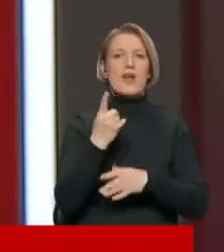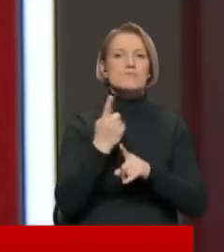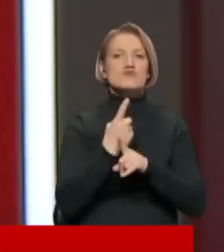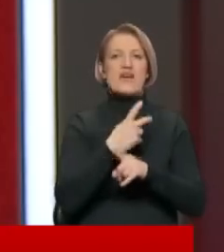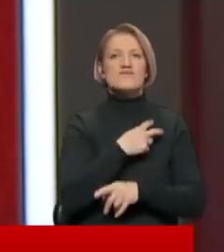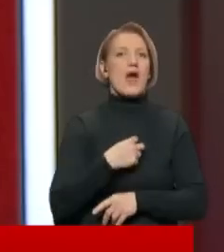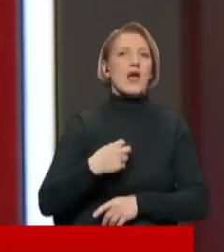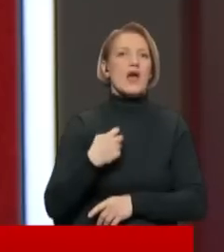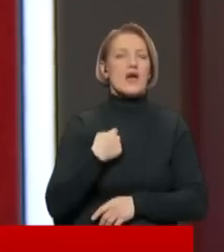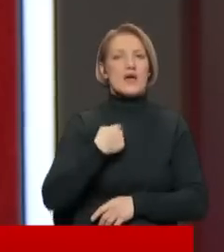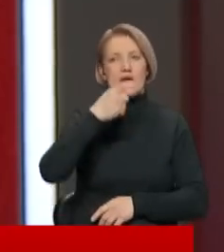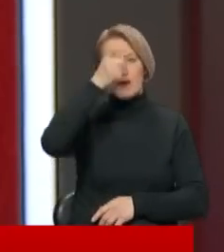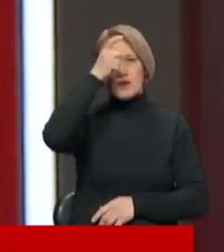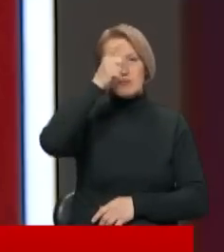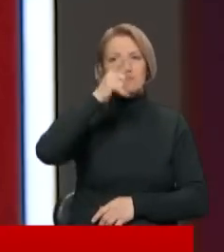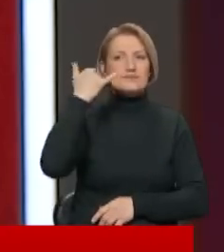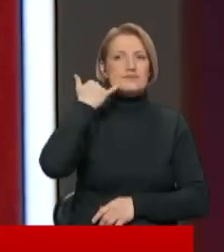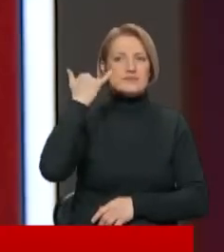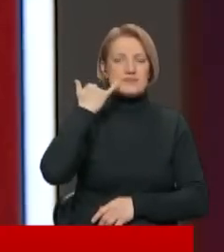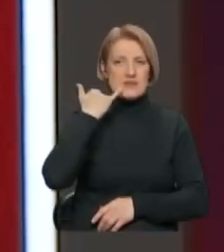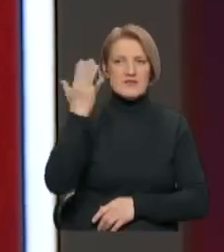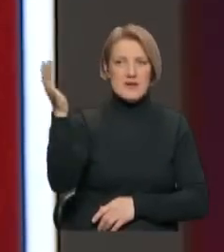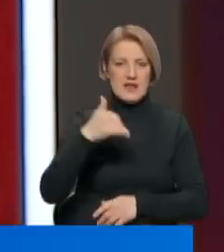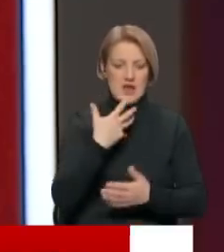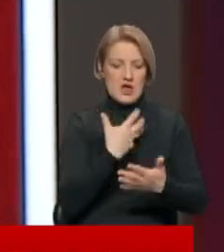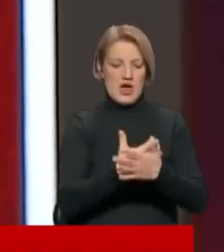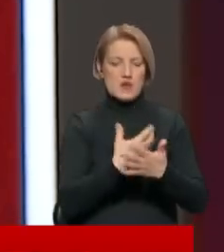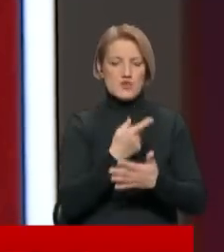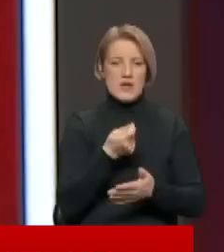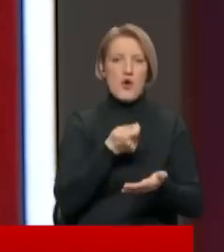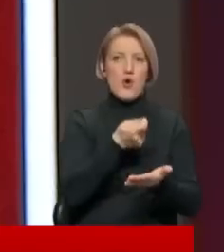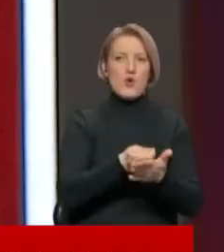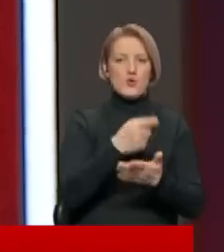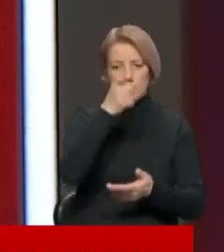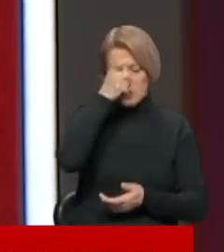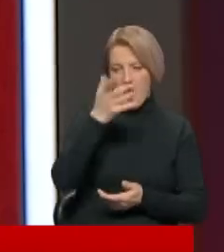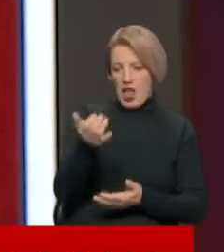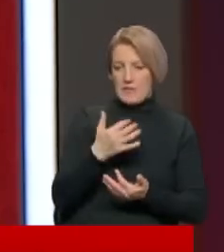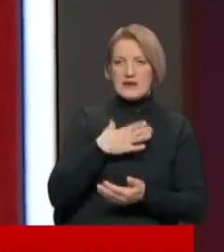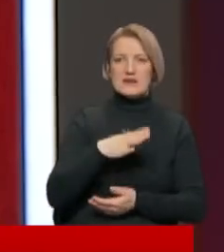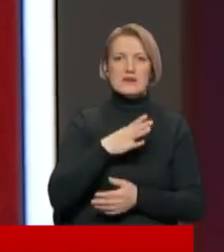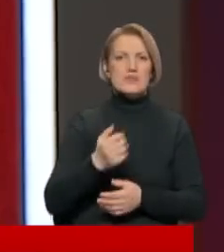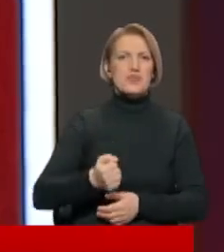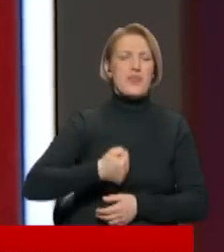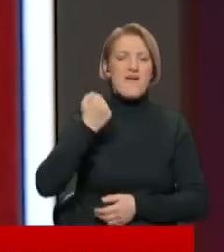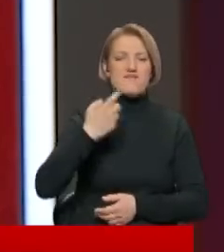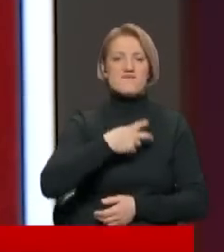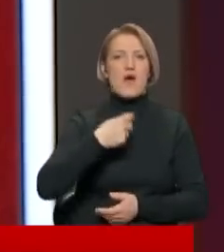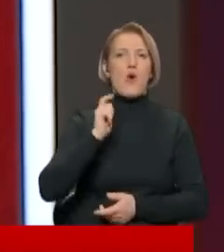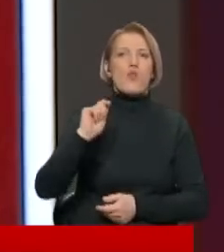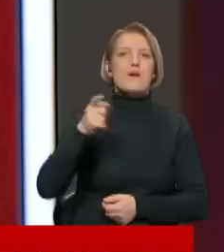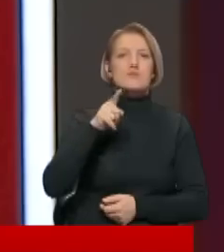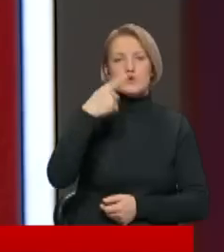bizde yani yurt dışından telefon getirdiğimizde bir kayıt ücreti ödüyoruz ancak Türkiye'den Bunu almak istediğimizde devasa vergiler ödüyoruz Yani